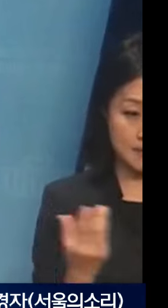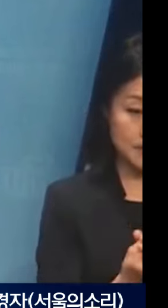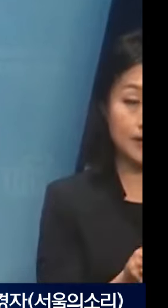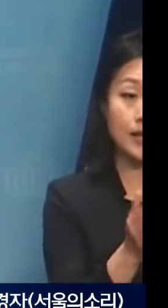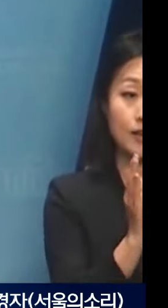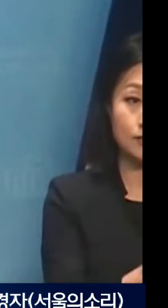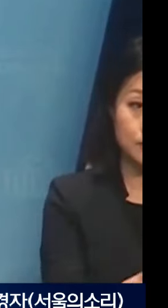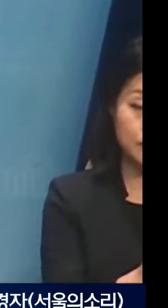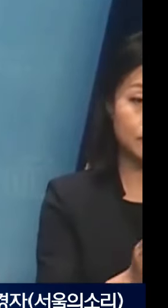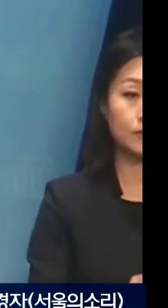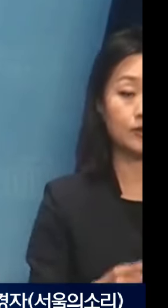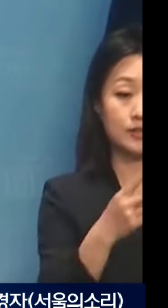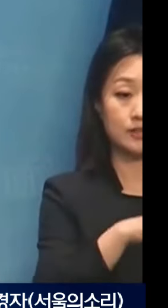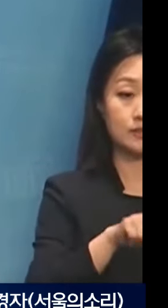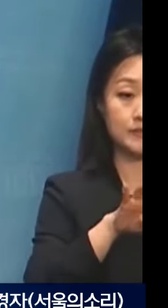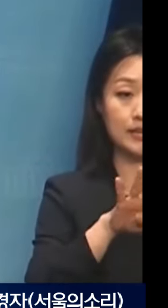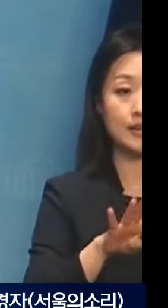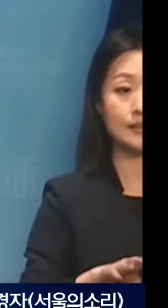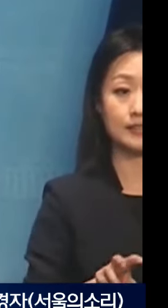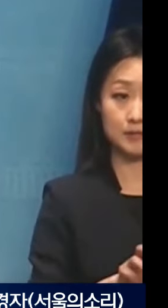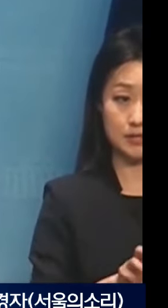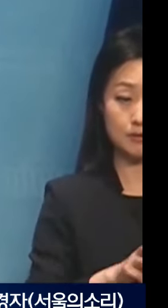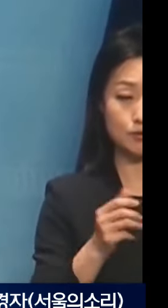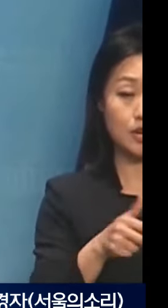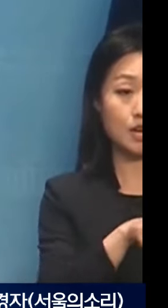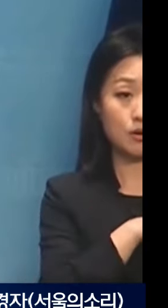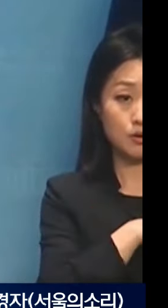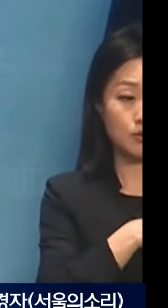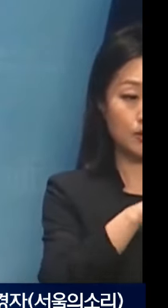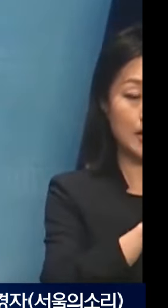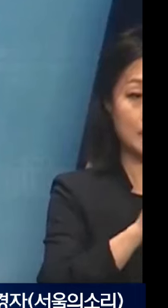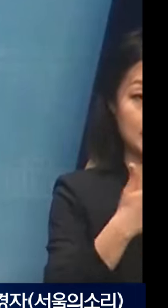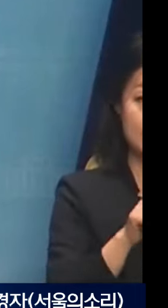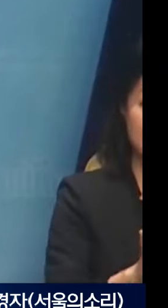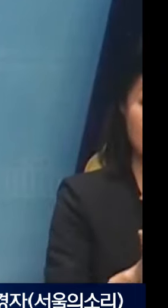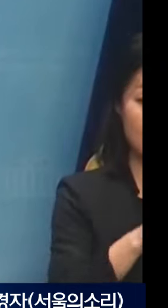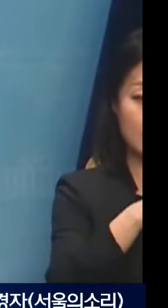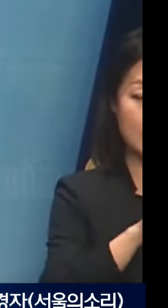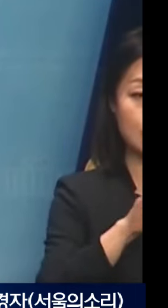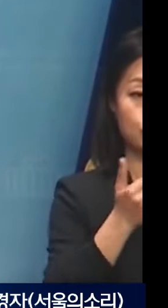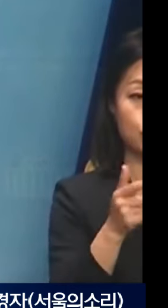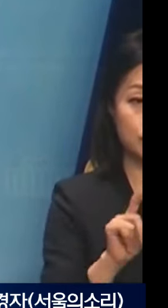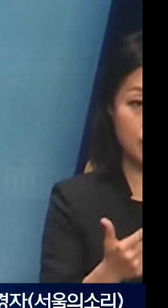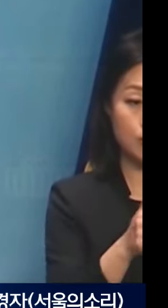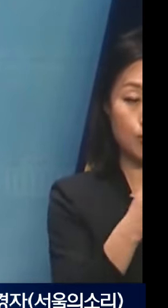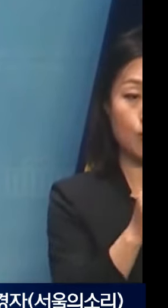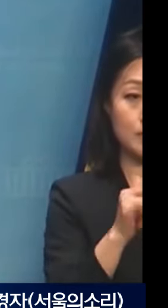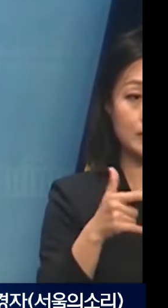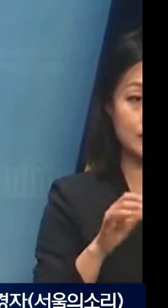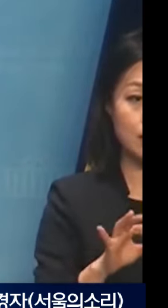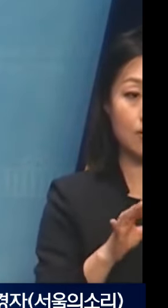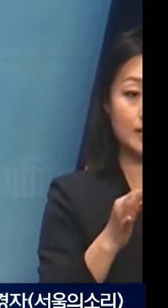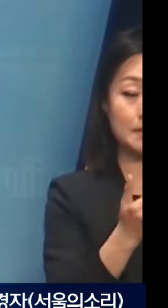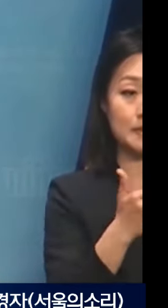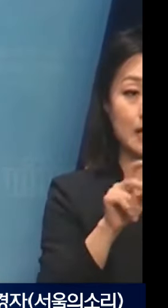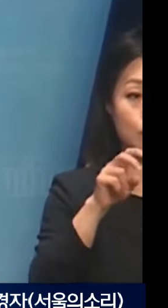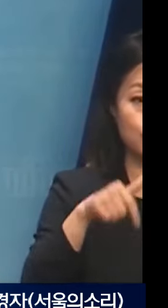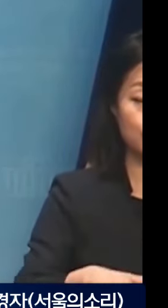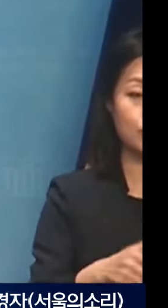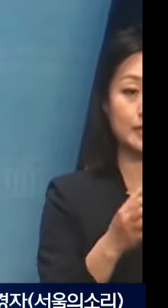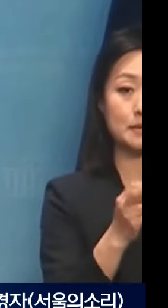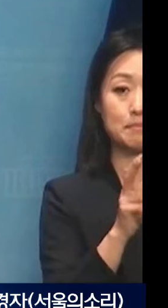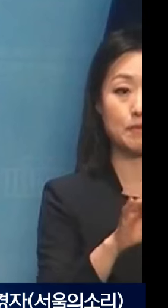해주십시오. 2024년 4월 30일 국회의원 강민정, 강준현, 고민정, 김남국, 김두관,